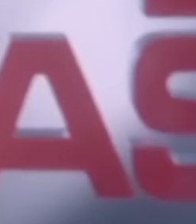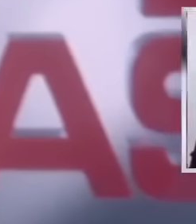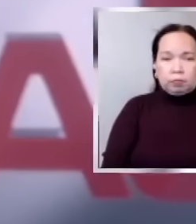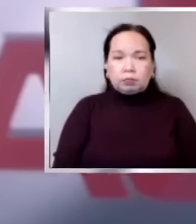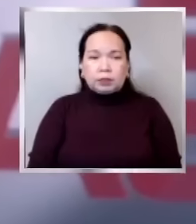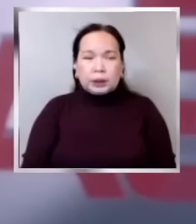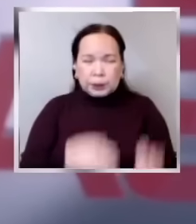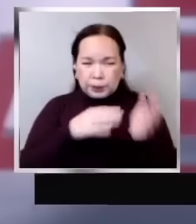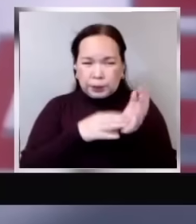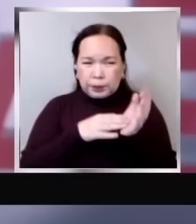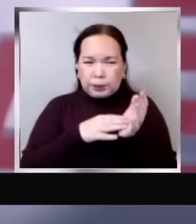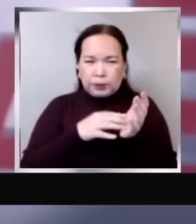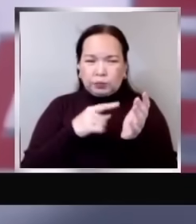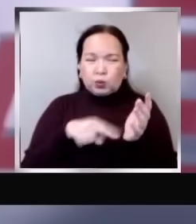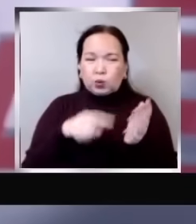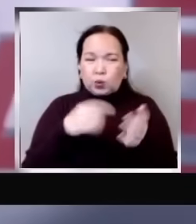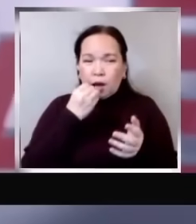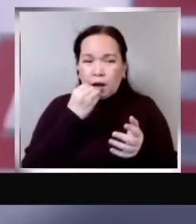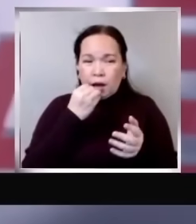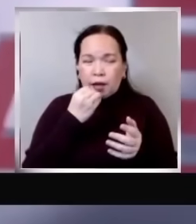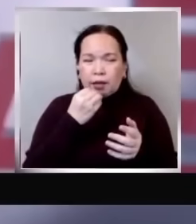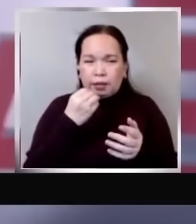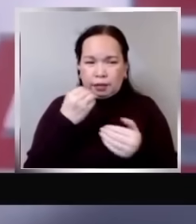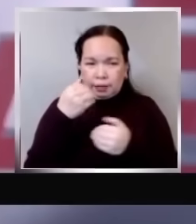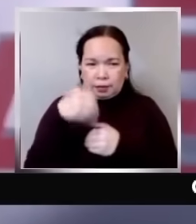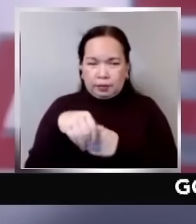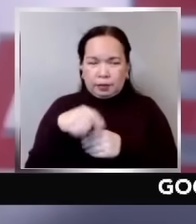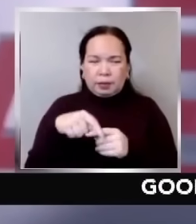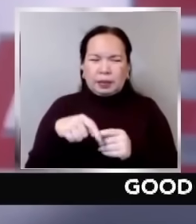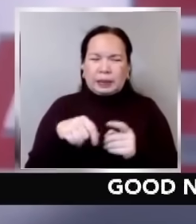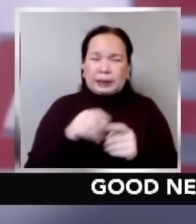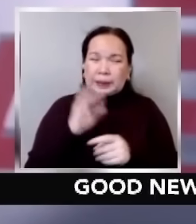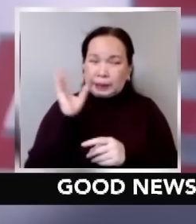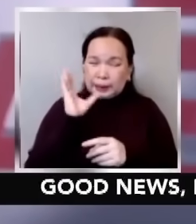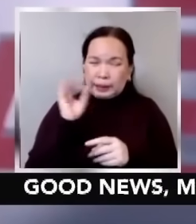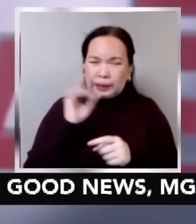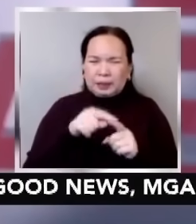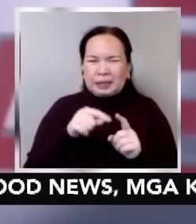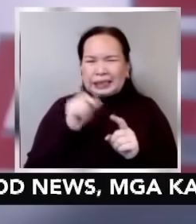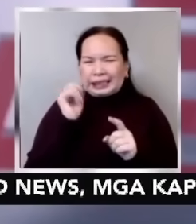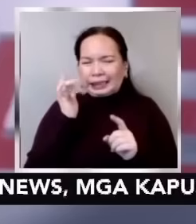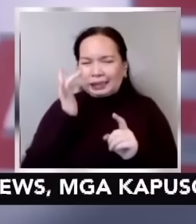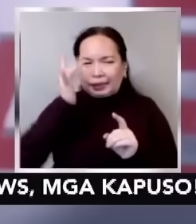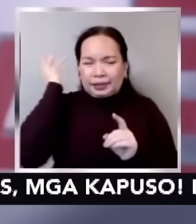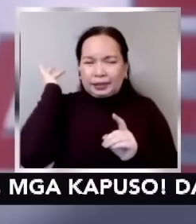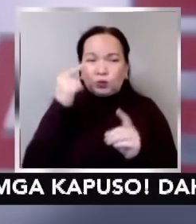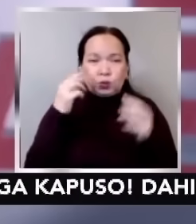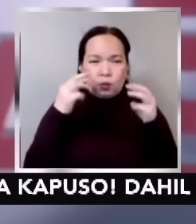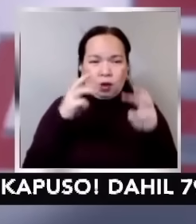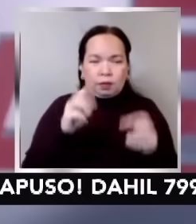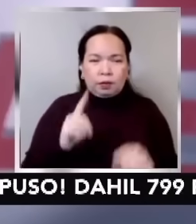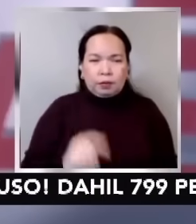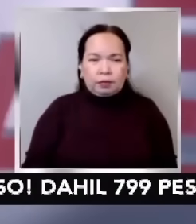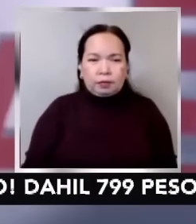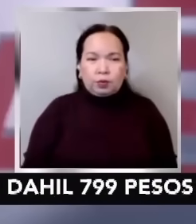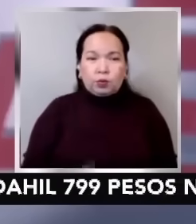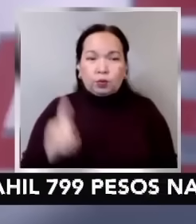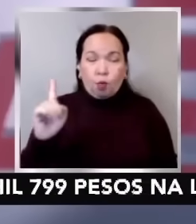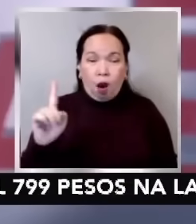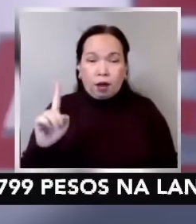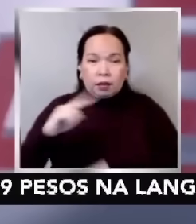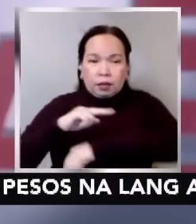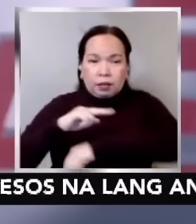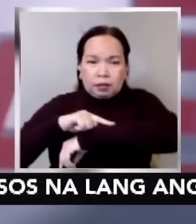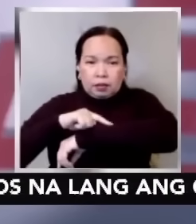po sa mga naghahapunan, kakaiba pero sensitibo ang sunod niyong mapapanood. Isang linta ang natagpuan